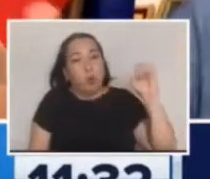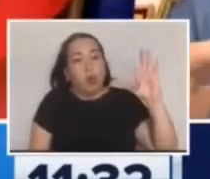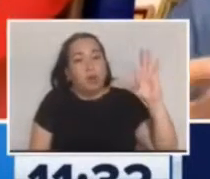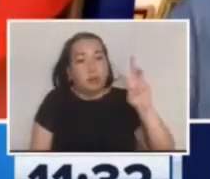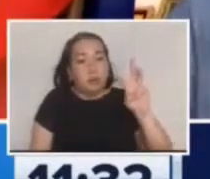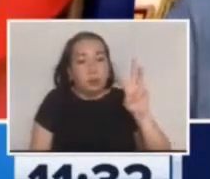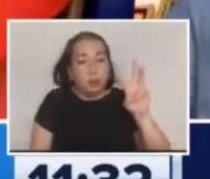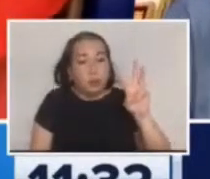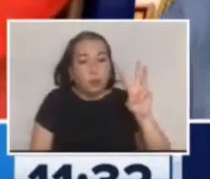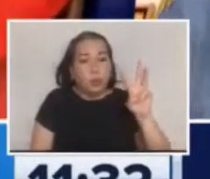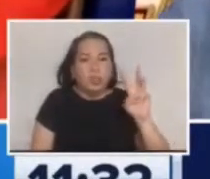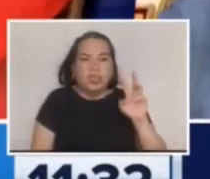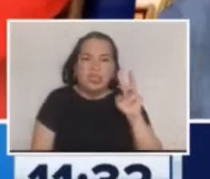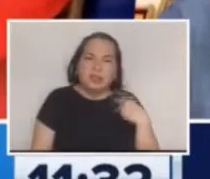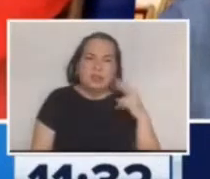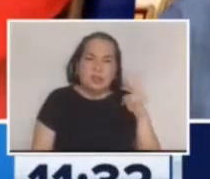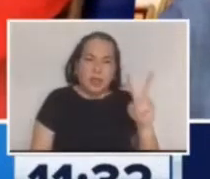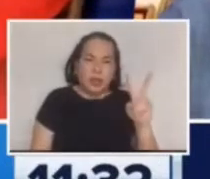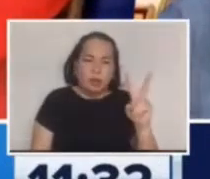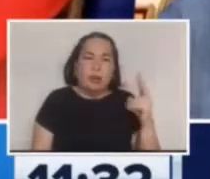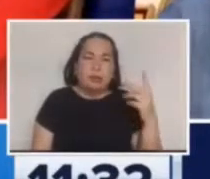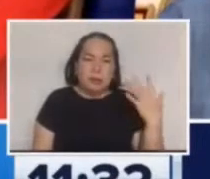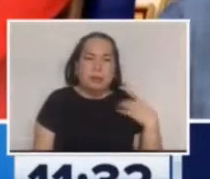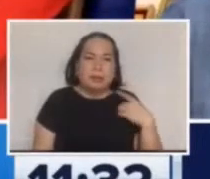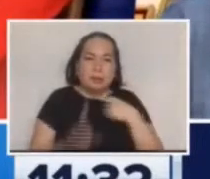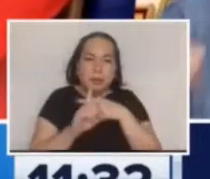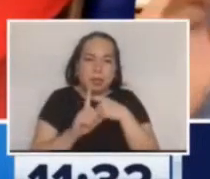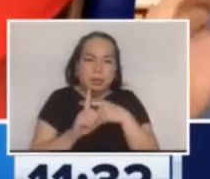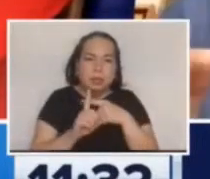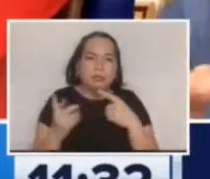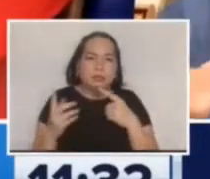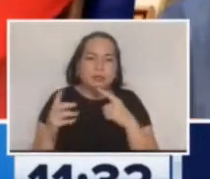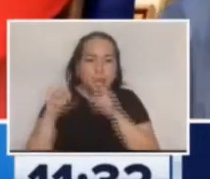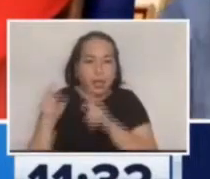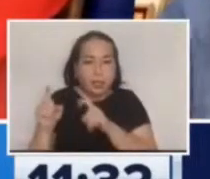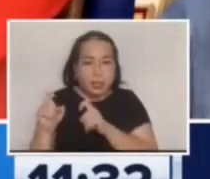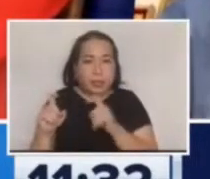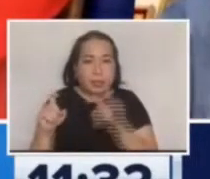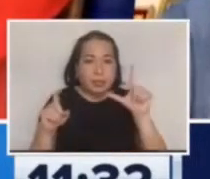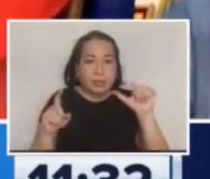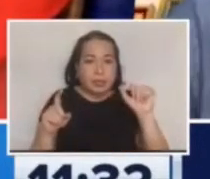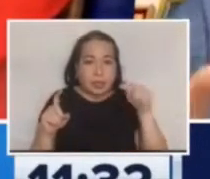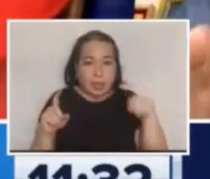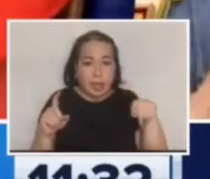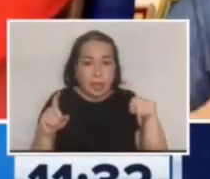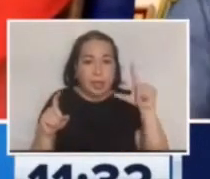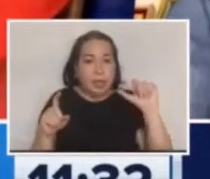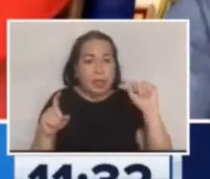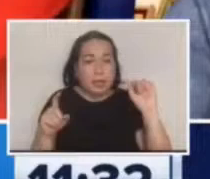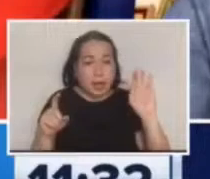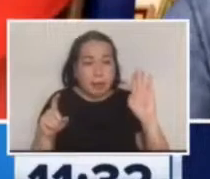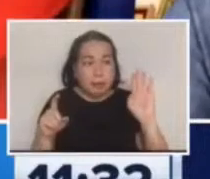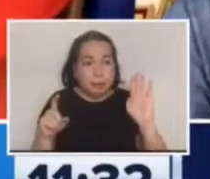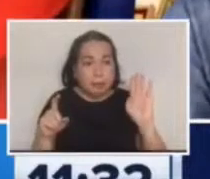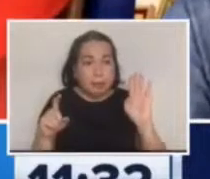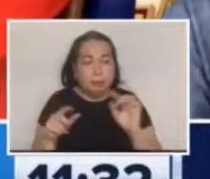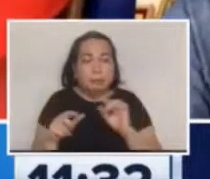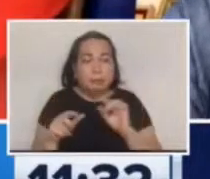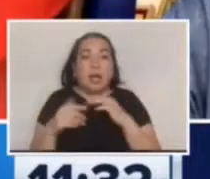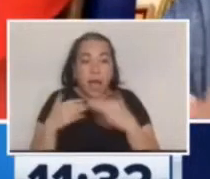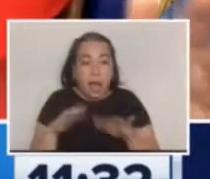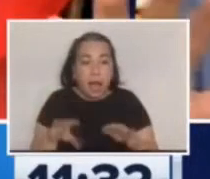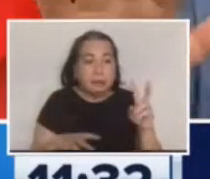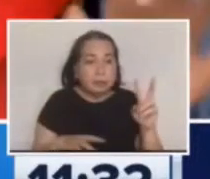sila pinapa-second PCR natin, Secretary, para malaman natin na sure. Kasi May 1, may